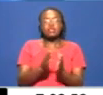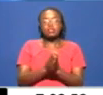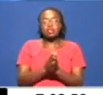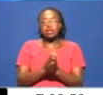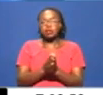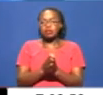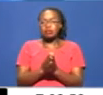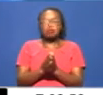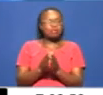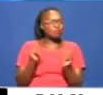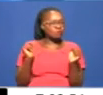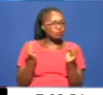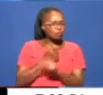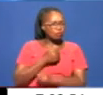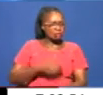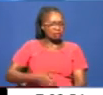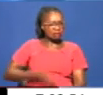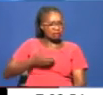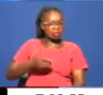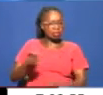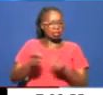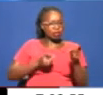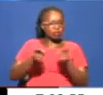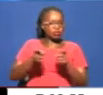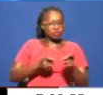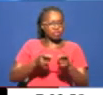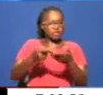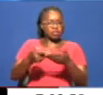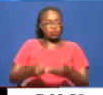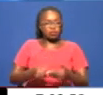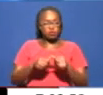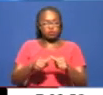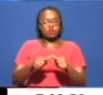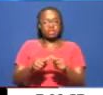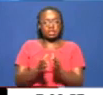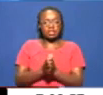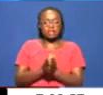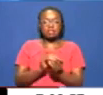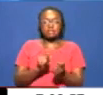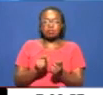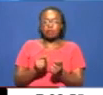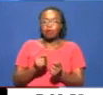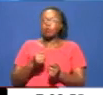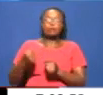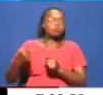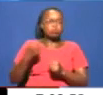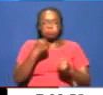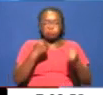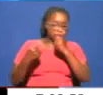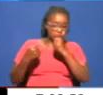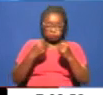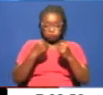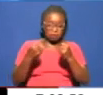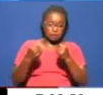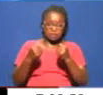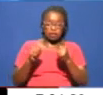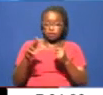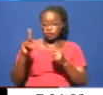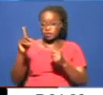walishindwa kuhimili ghadhabu yao wakati wa mjadala huo, na hali kageuka kuwa kurushiana makonde wakati wa bunge wa mrengo wa